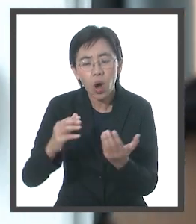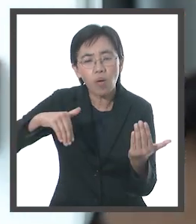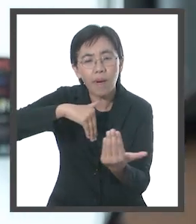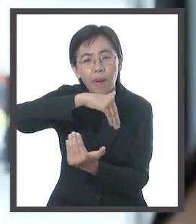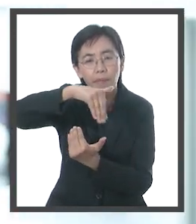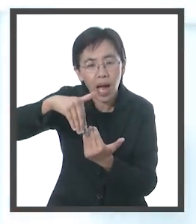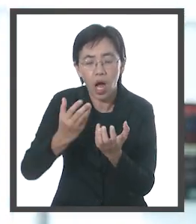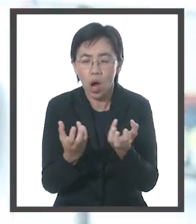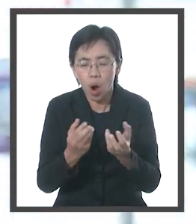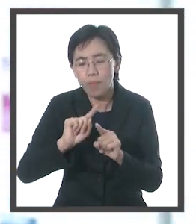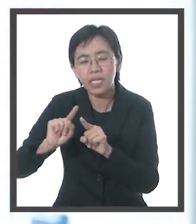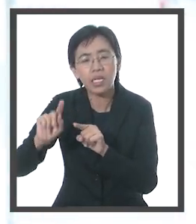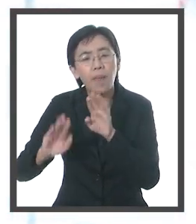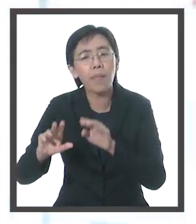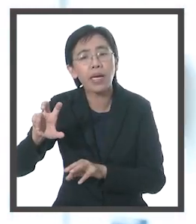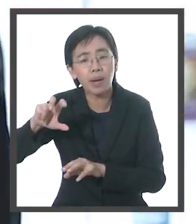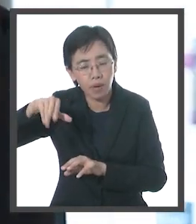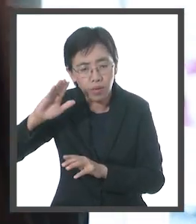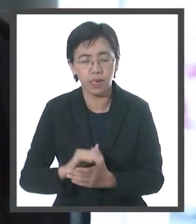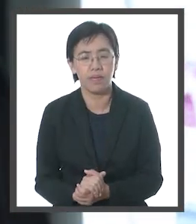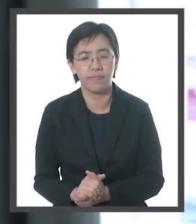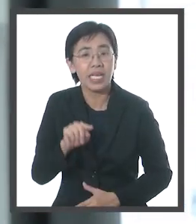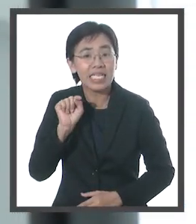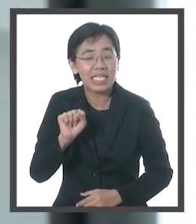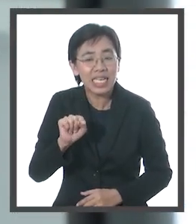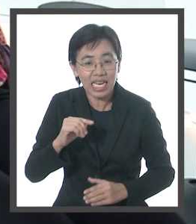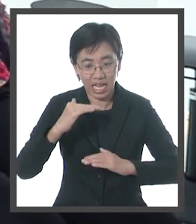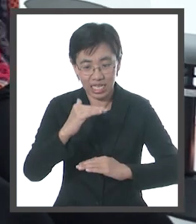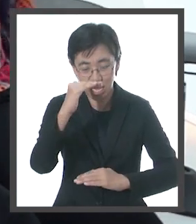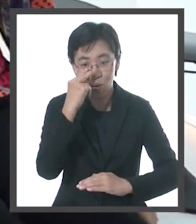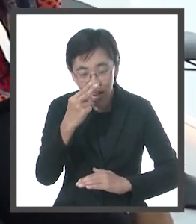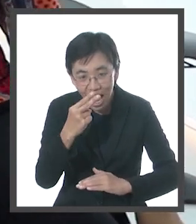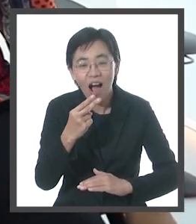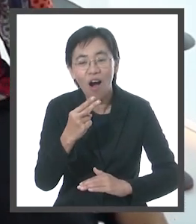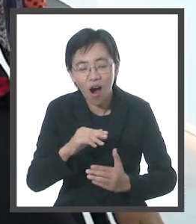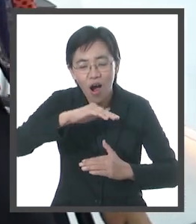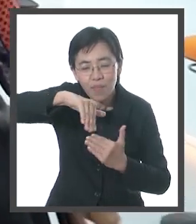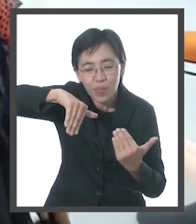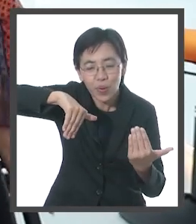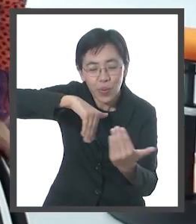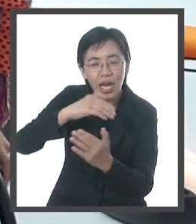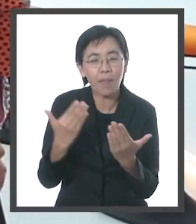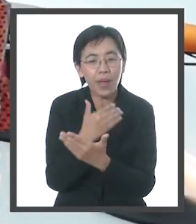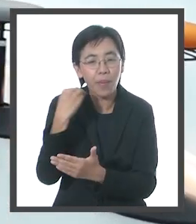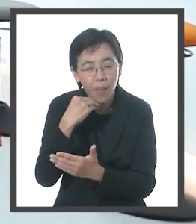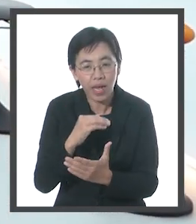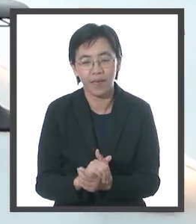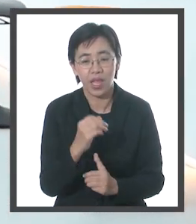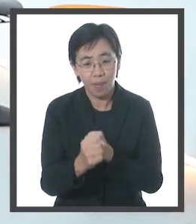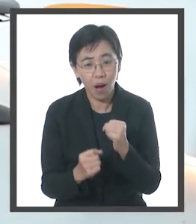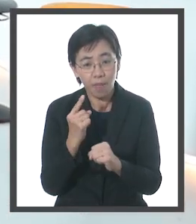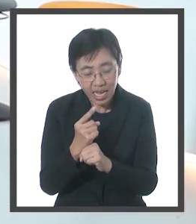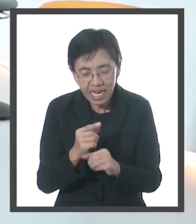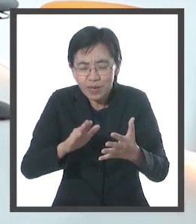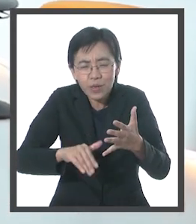ามีอยู่300กว่าชนิดแล ้ วแต่ว่าในนี้เฉพาะในบนเชลเท่านั้นซึ่งเราก็จะมีหมุนเปลี่ยนอย่างเงี้ยไปเรื่อยๆพอสิ้นปีเราคาดหวังว่า